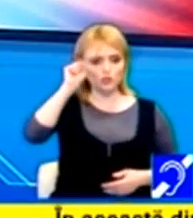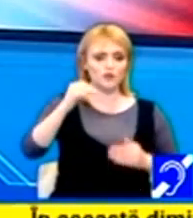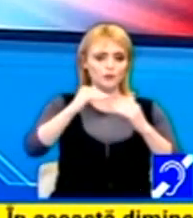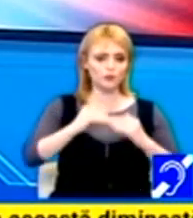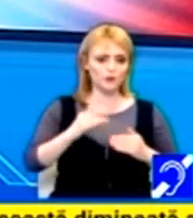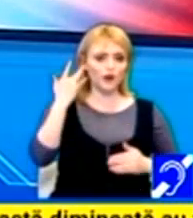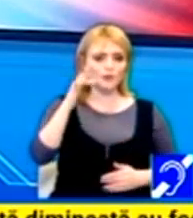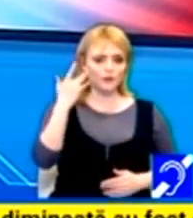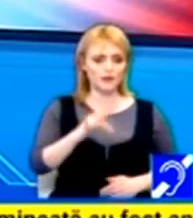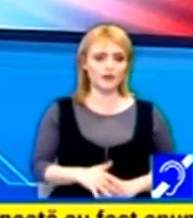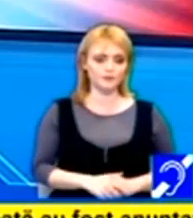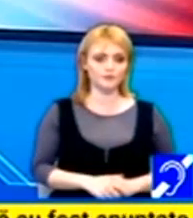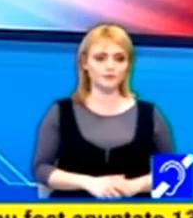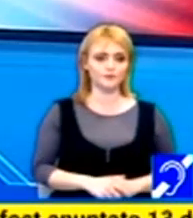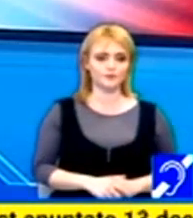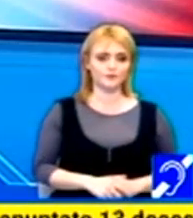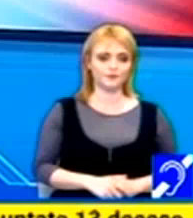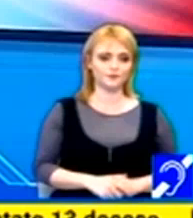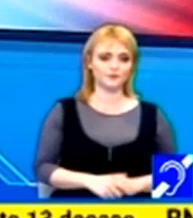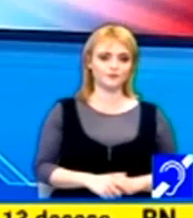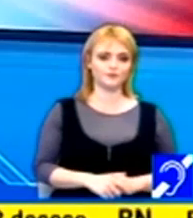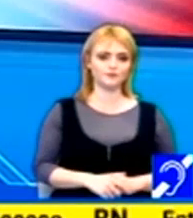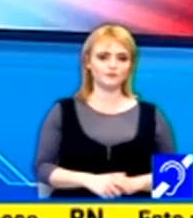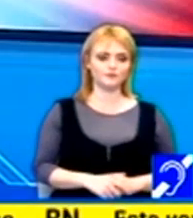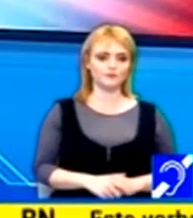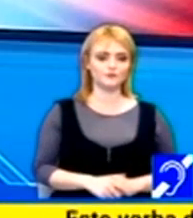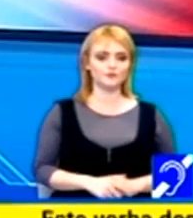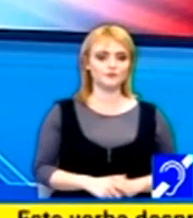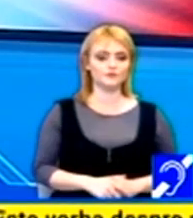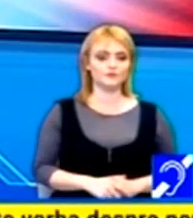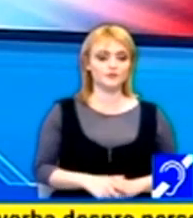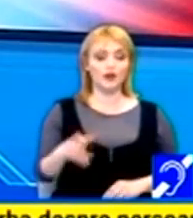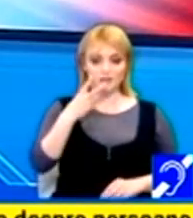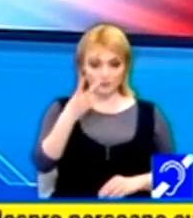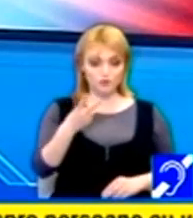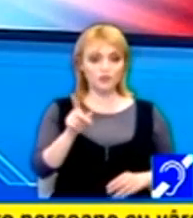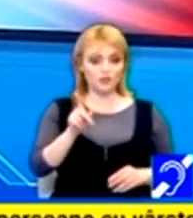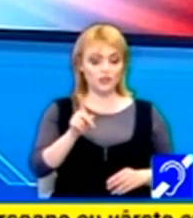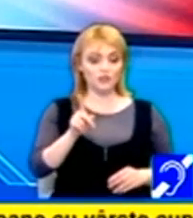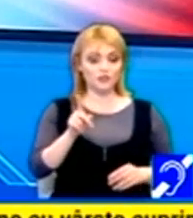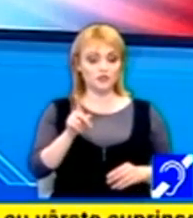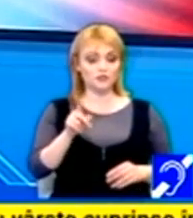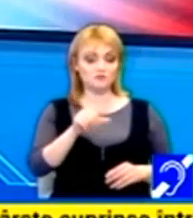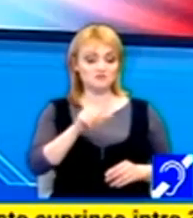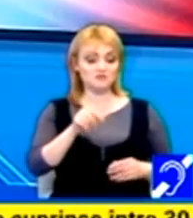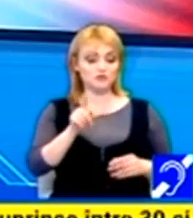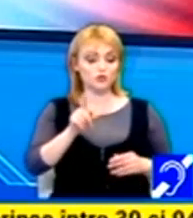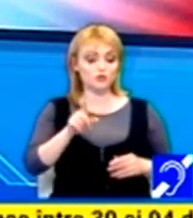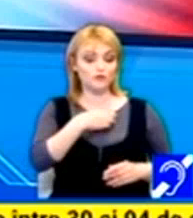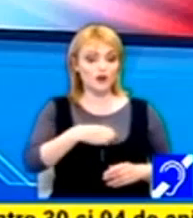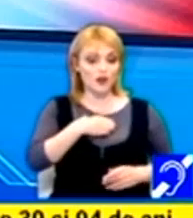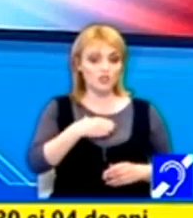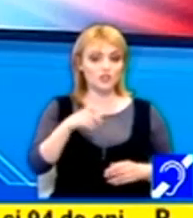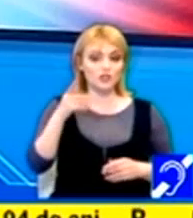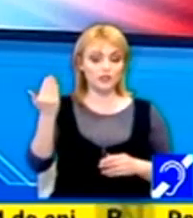75% din țări membre UE, precum Germania, Italia și Ungaria. Ați văzut că cifrele vorbesc de la sine și cei mai